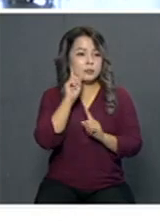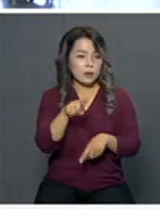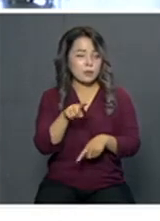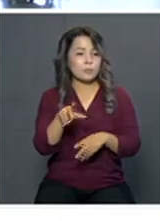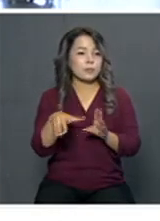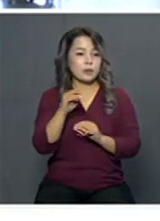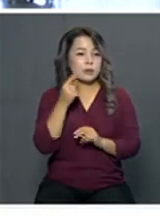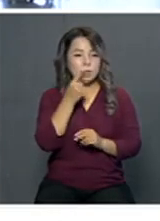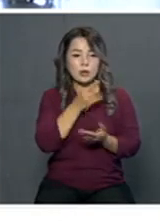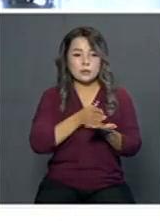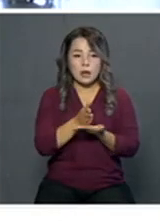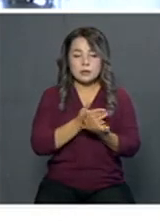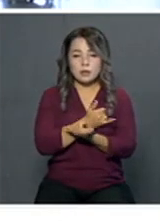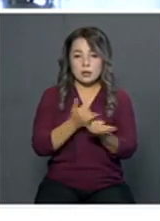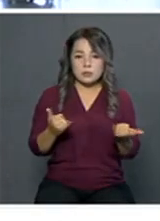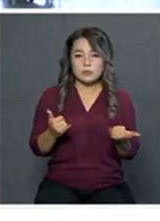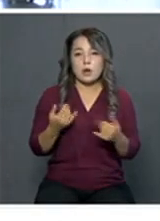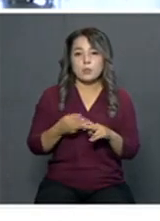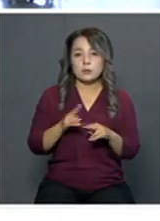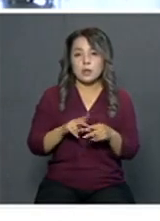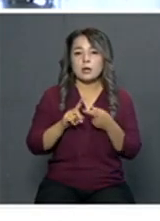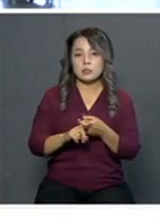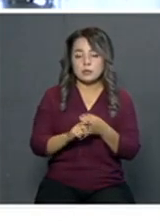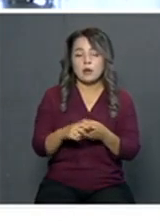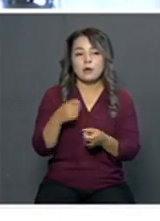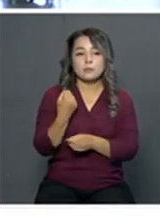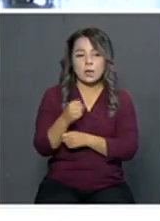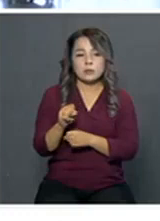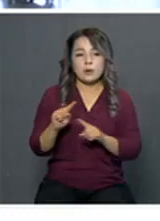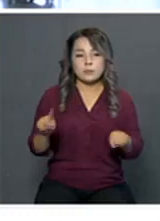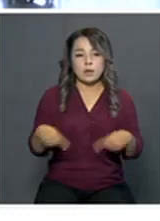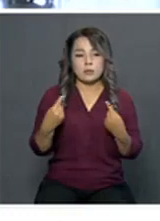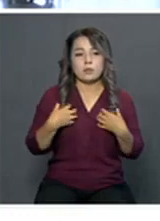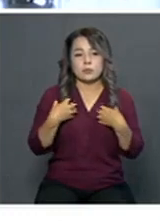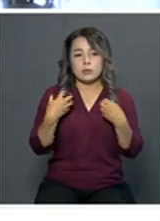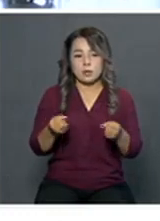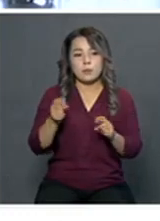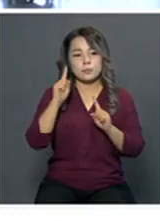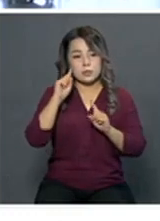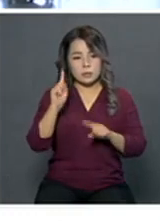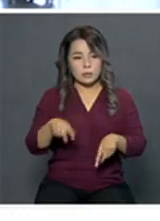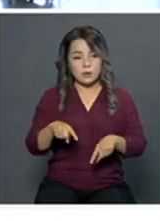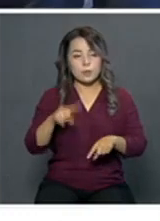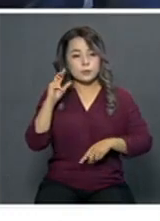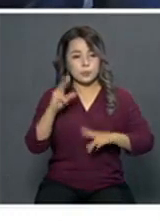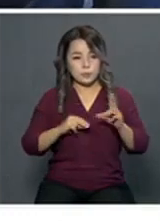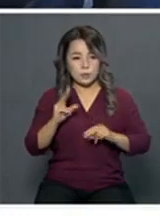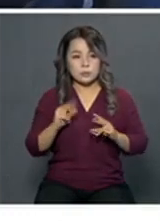көреген саясаткердің бұл үндетті де жылдам уақытта тез жеңіп шығатынына